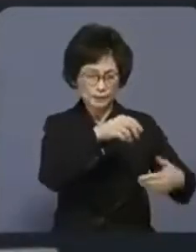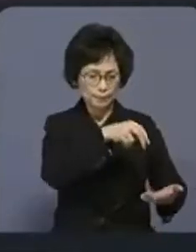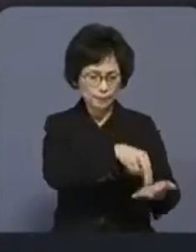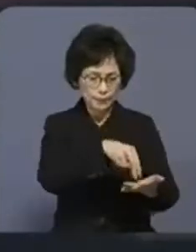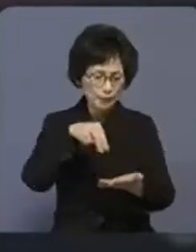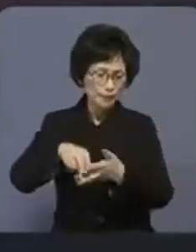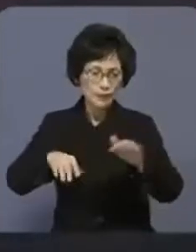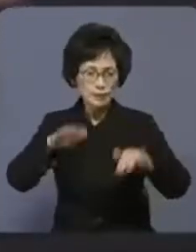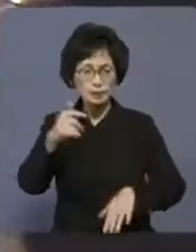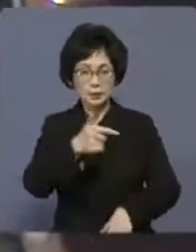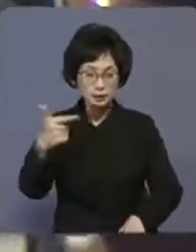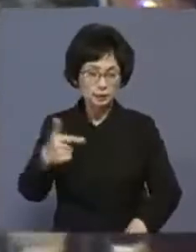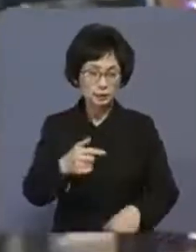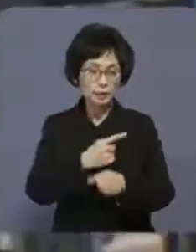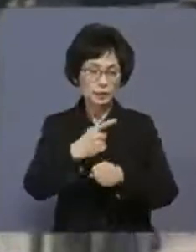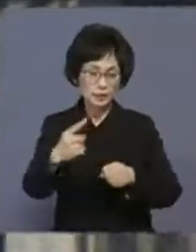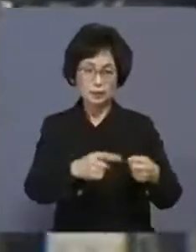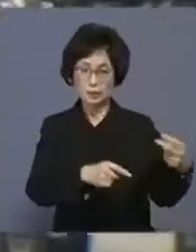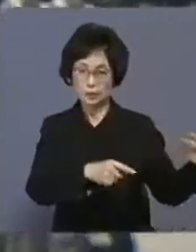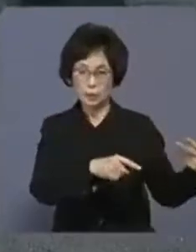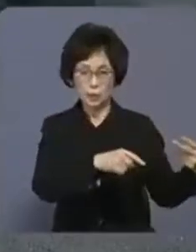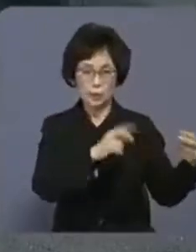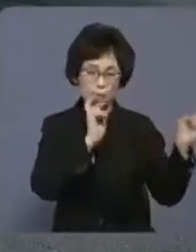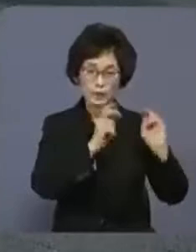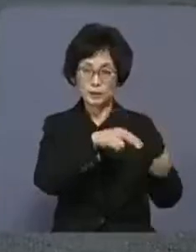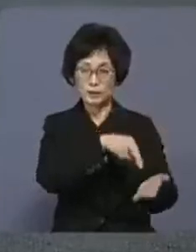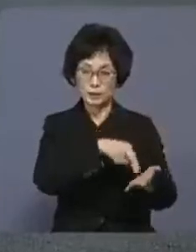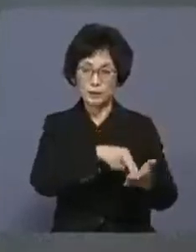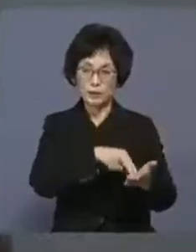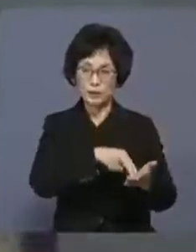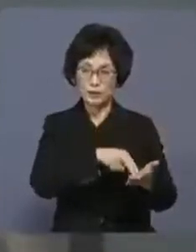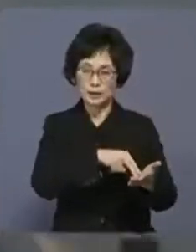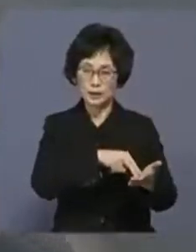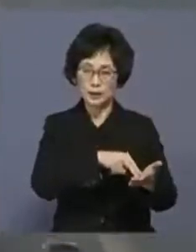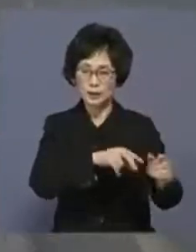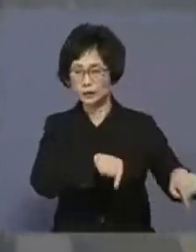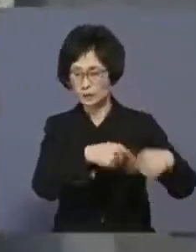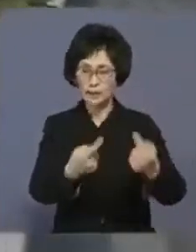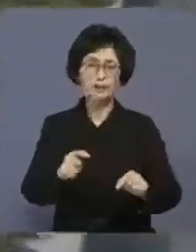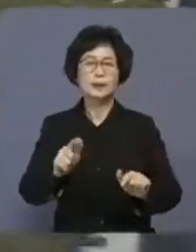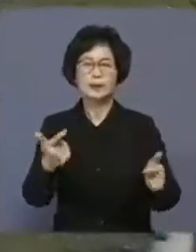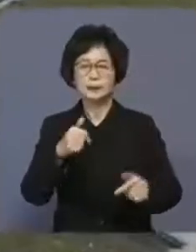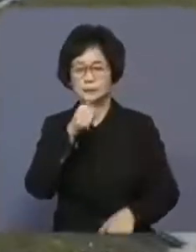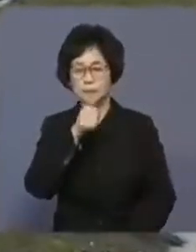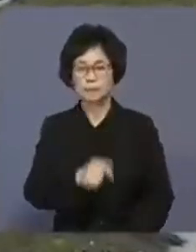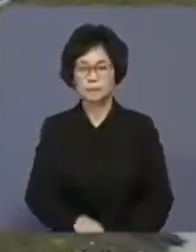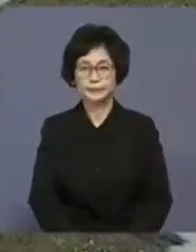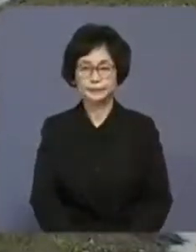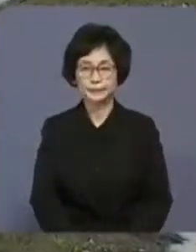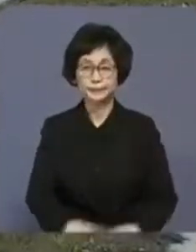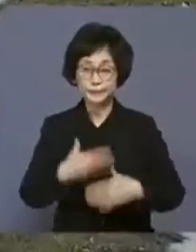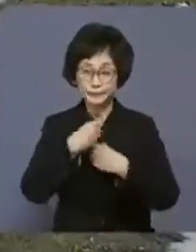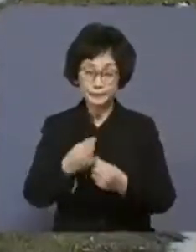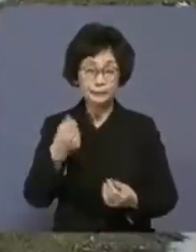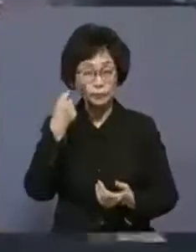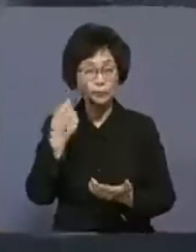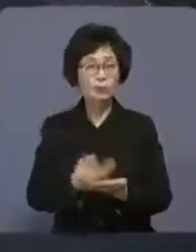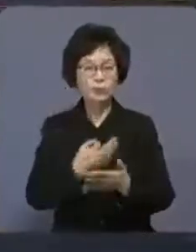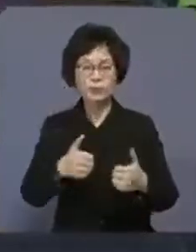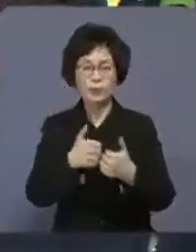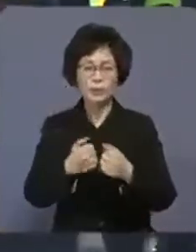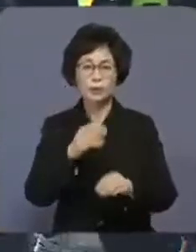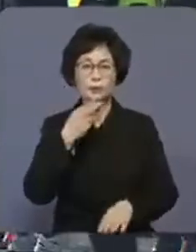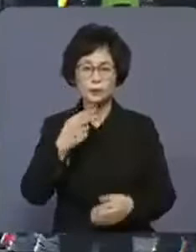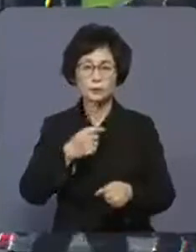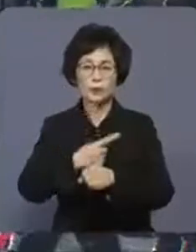나섰고 화주는 내년도 안전 온 임상 어이 상정 위원회 아예 참석하지 않고 있습니다 안전 온 의미가 열리지 않으면 결국